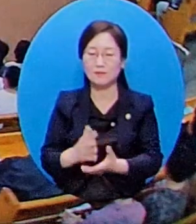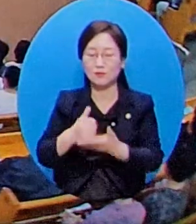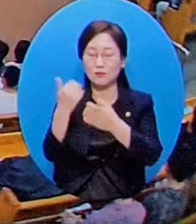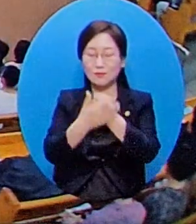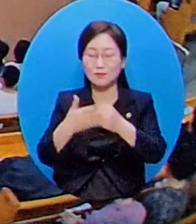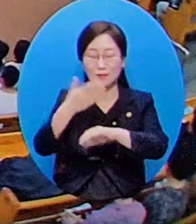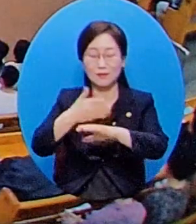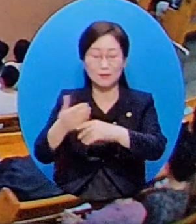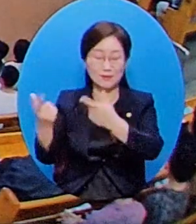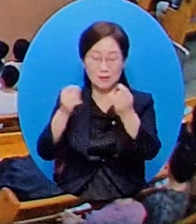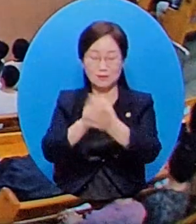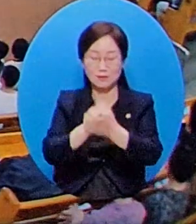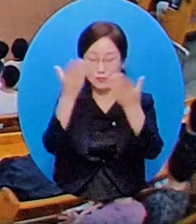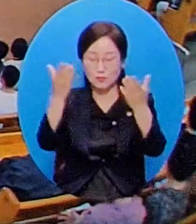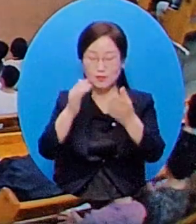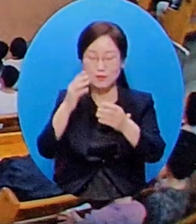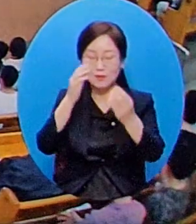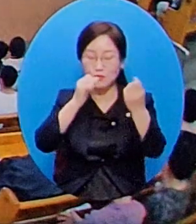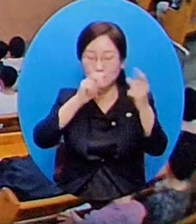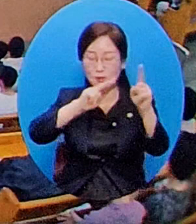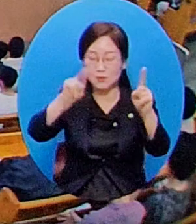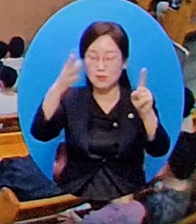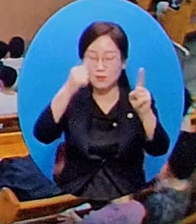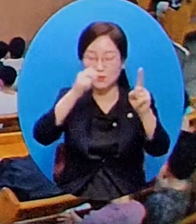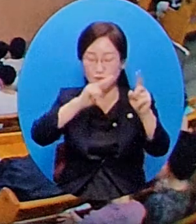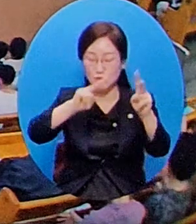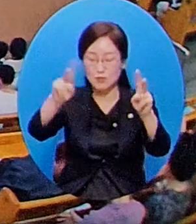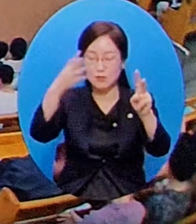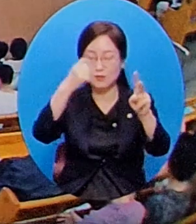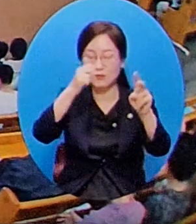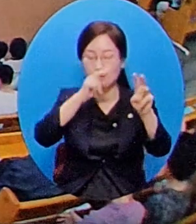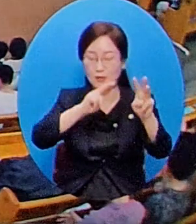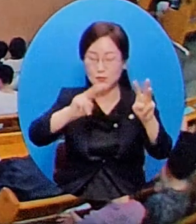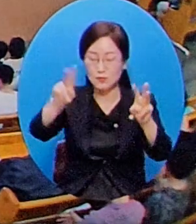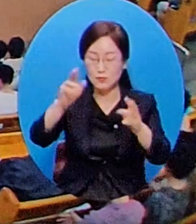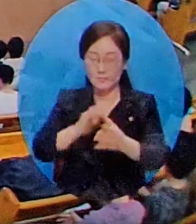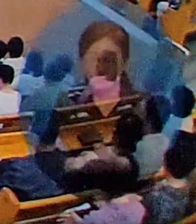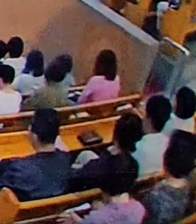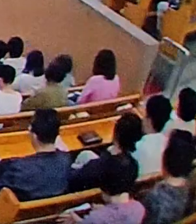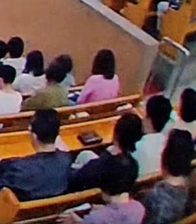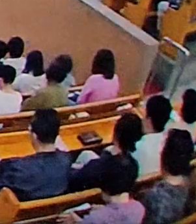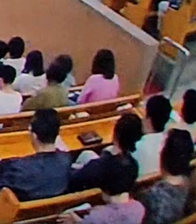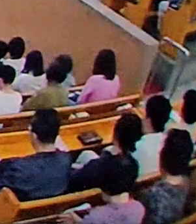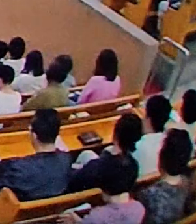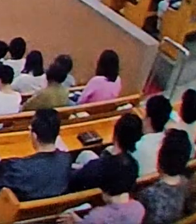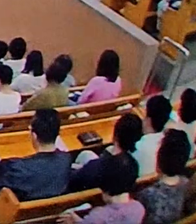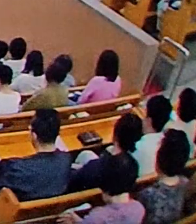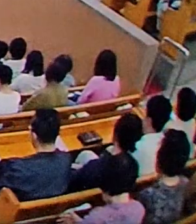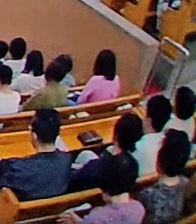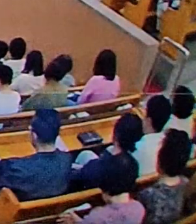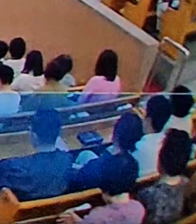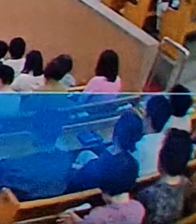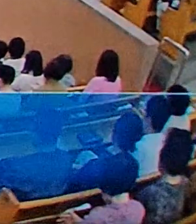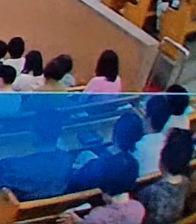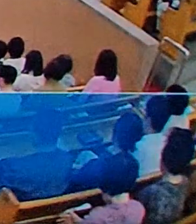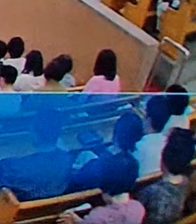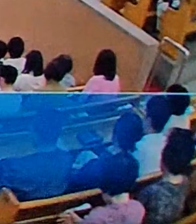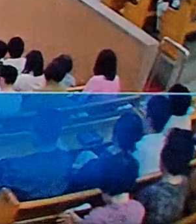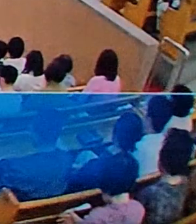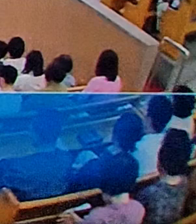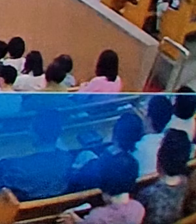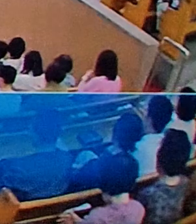감사하며 다시 한번 통으로 기도합니다. 주여, 주여, 주여, 주님의 감사합니다.